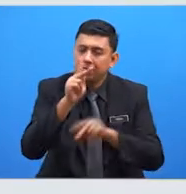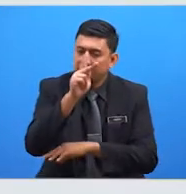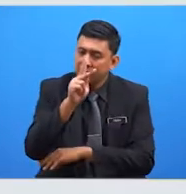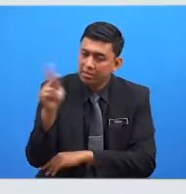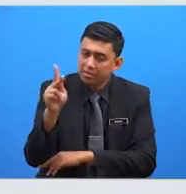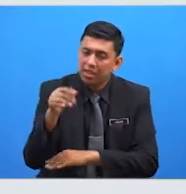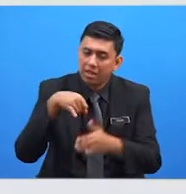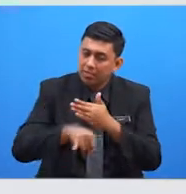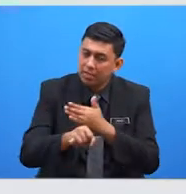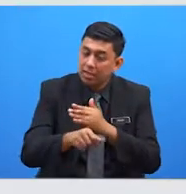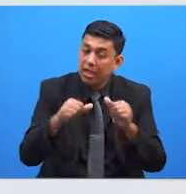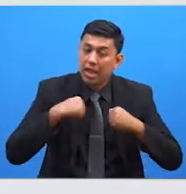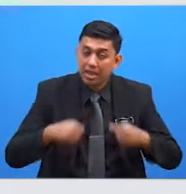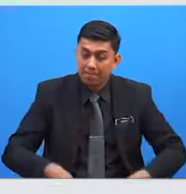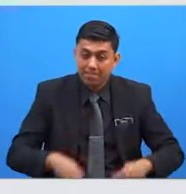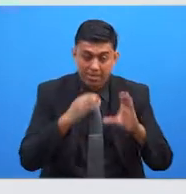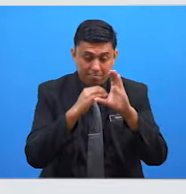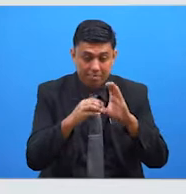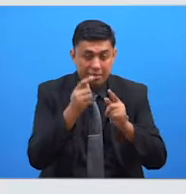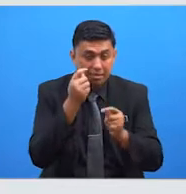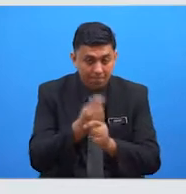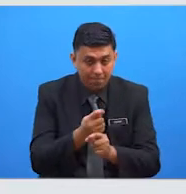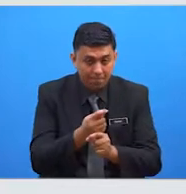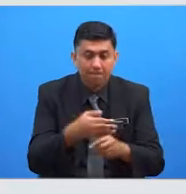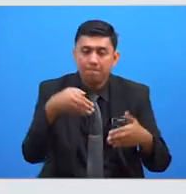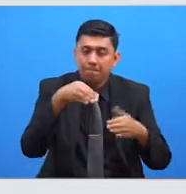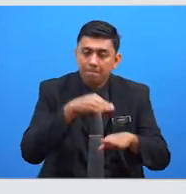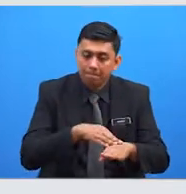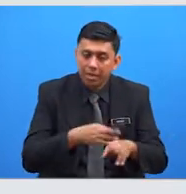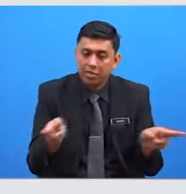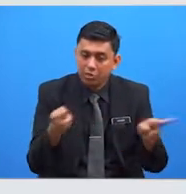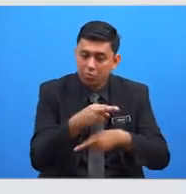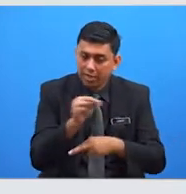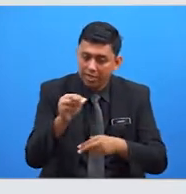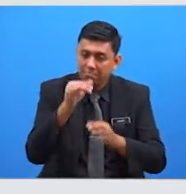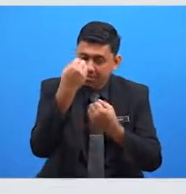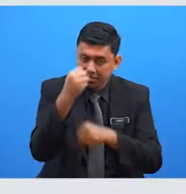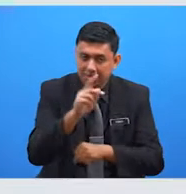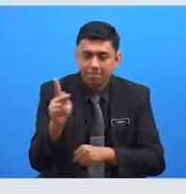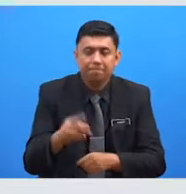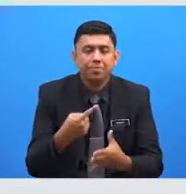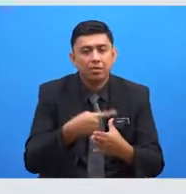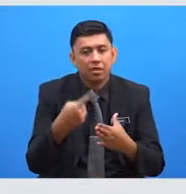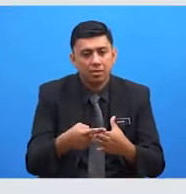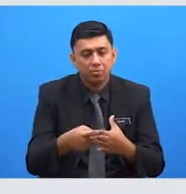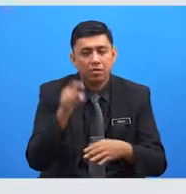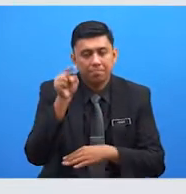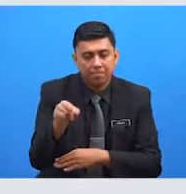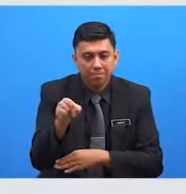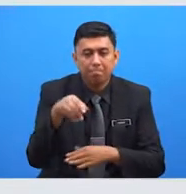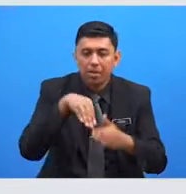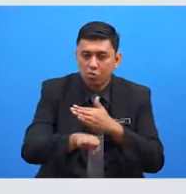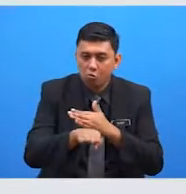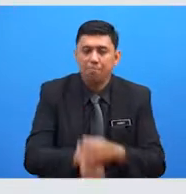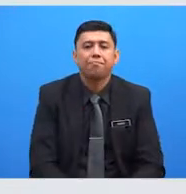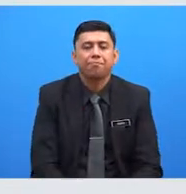Katakan pengguna mengisi alamat email dengan tepat pada ruangan yang disediakan, kemudian klik pada